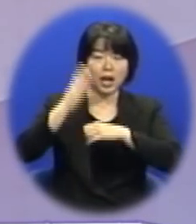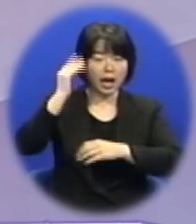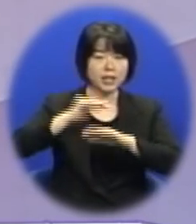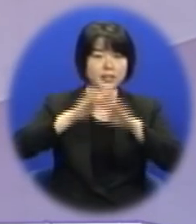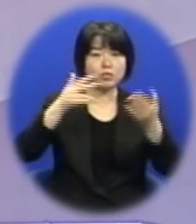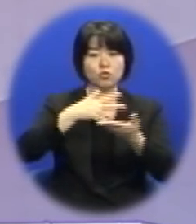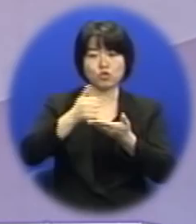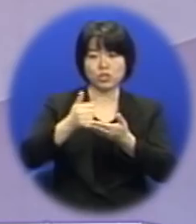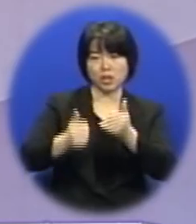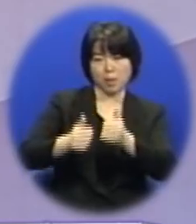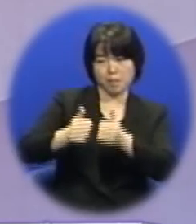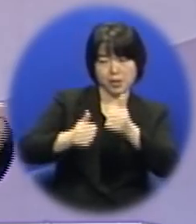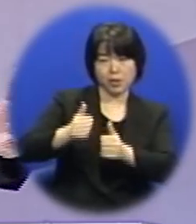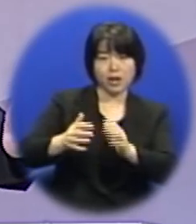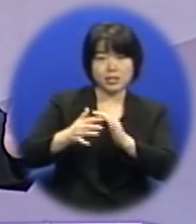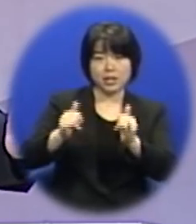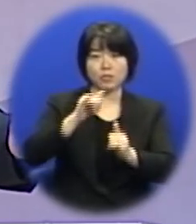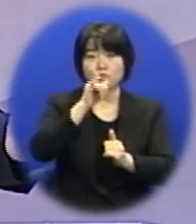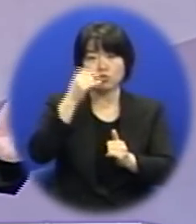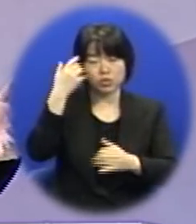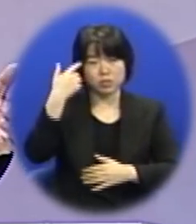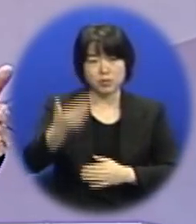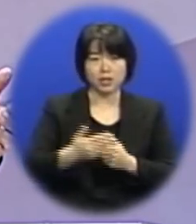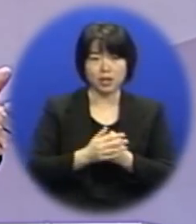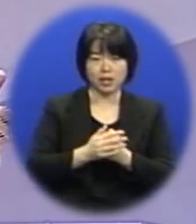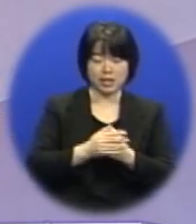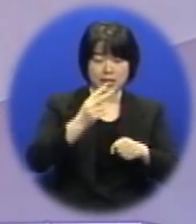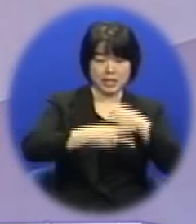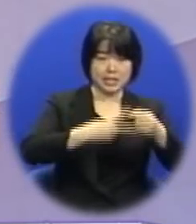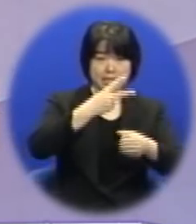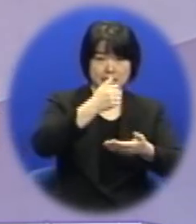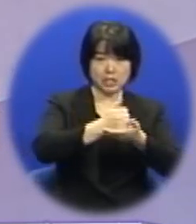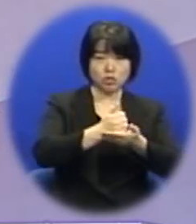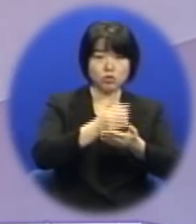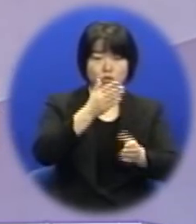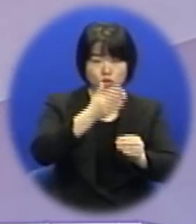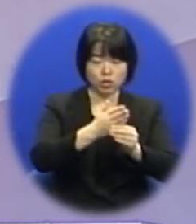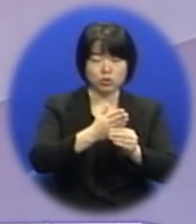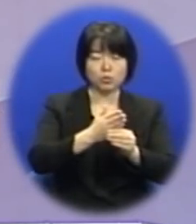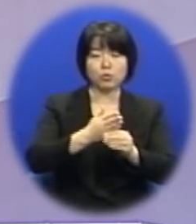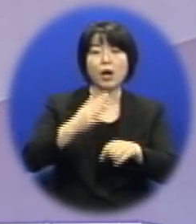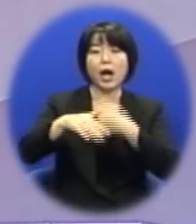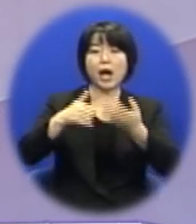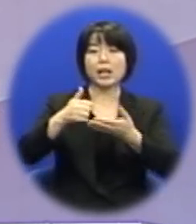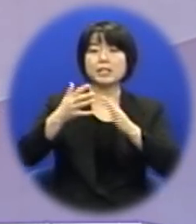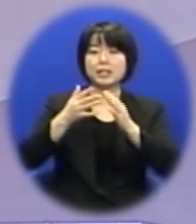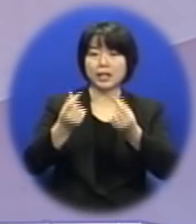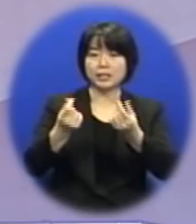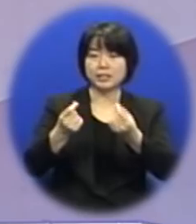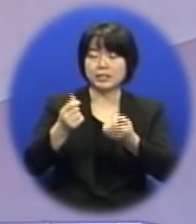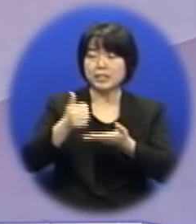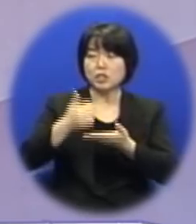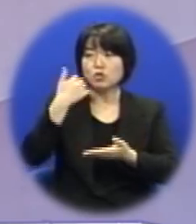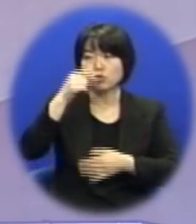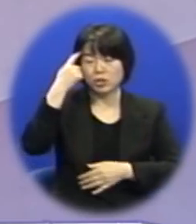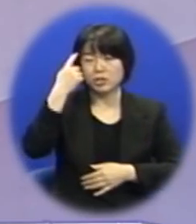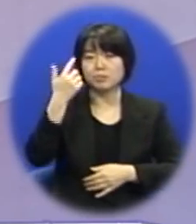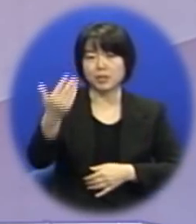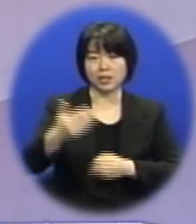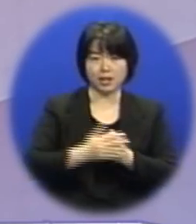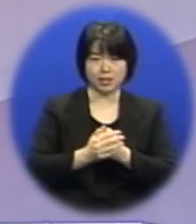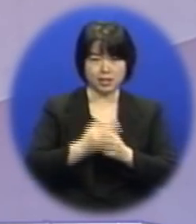만한 이가 누가 있으며 신들 가운데서도 주님과 같은 이가 누가 있습니까? 하나님에 대해서 알면